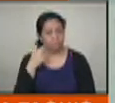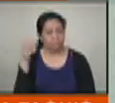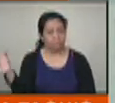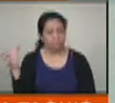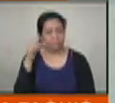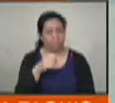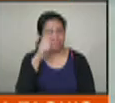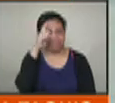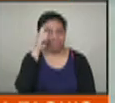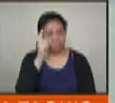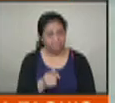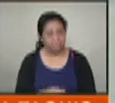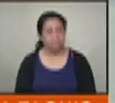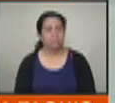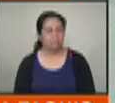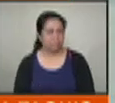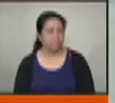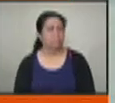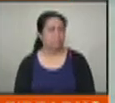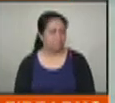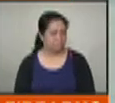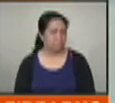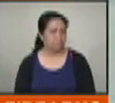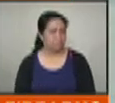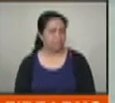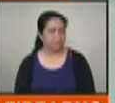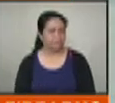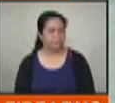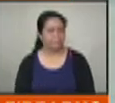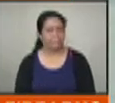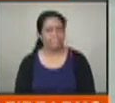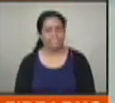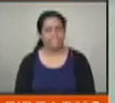in-appoint dahil matalino ka, di ba? Oo.